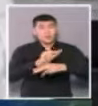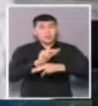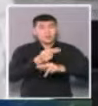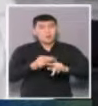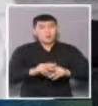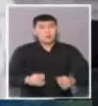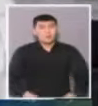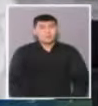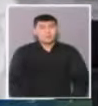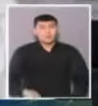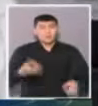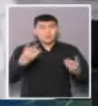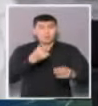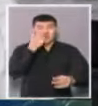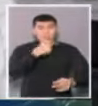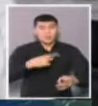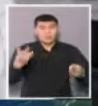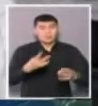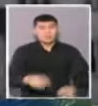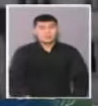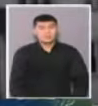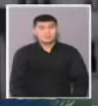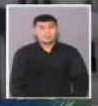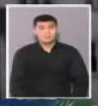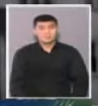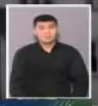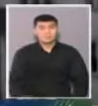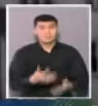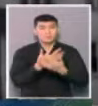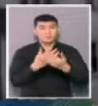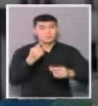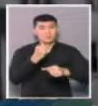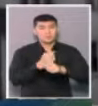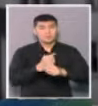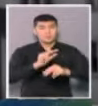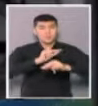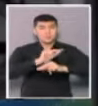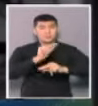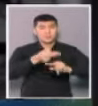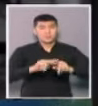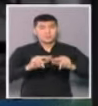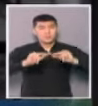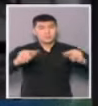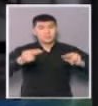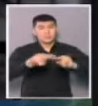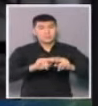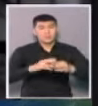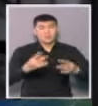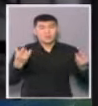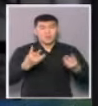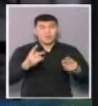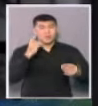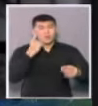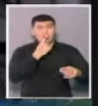алудың, сосын мінезге де бағынышты нәрсе. Байыпсыз салақ адамнан ұстаз айтып шыға қоймайды. Байыптылық керек, көзін